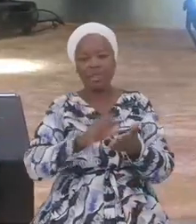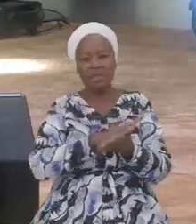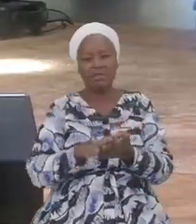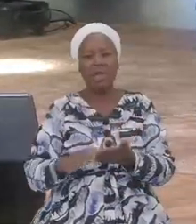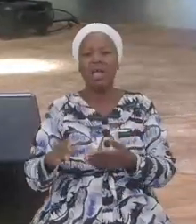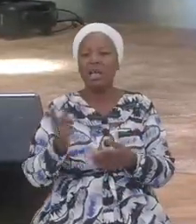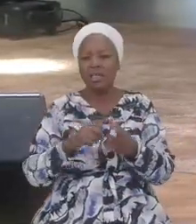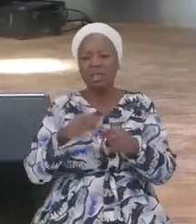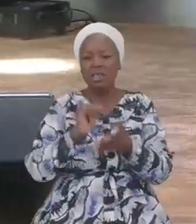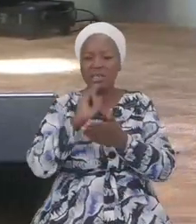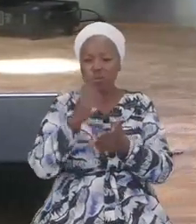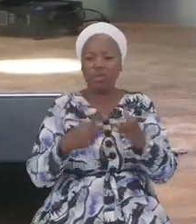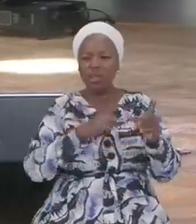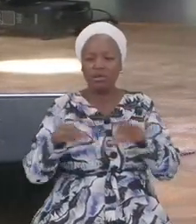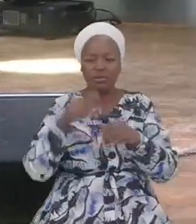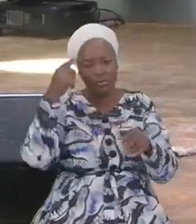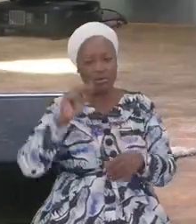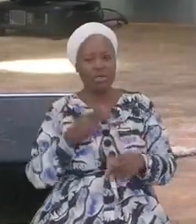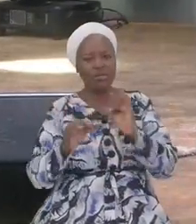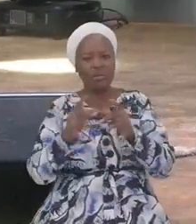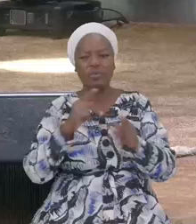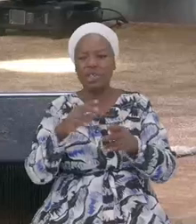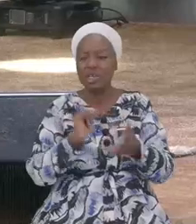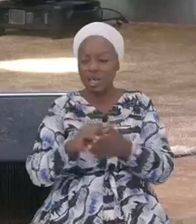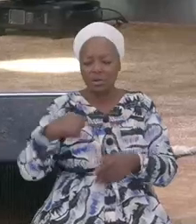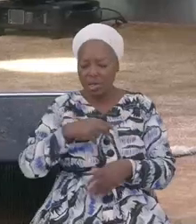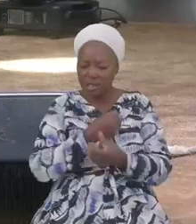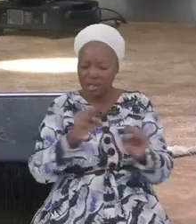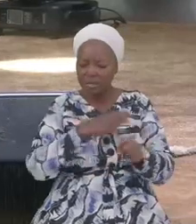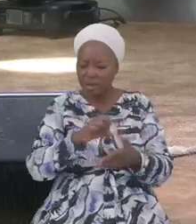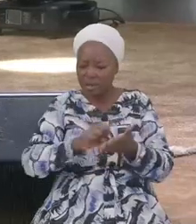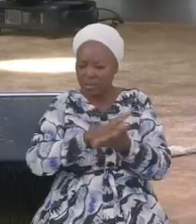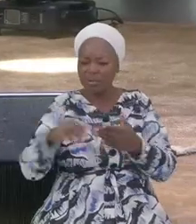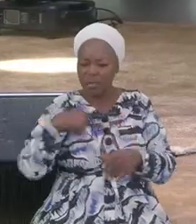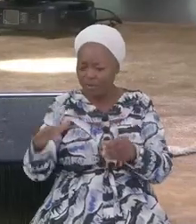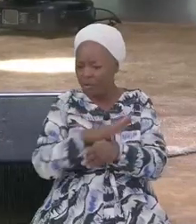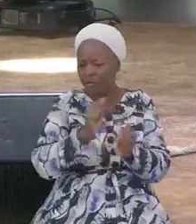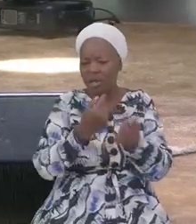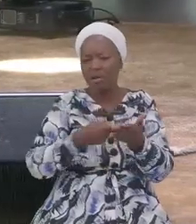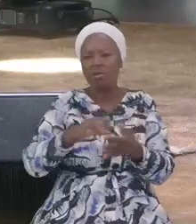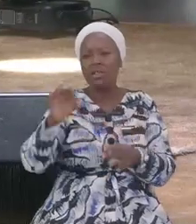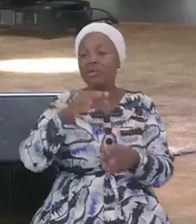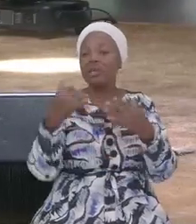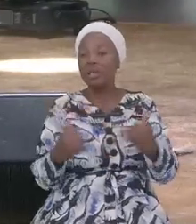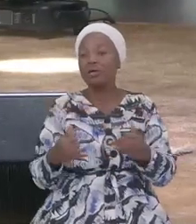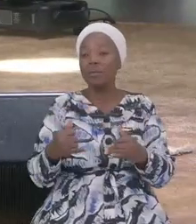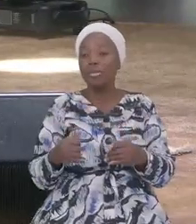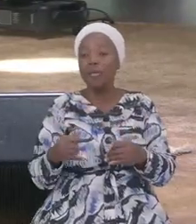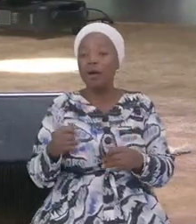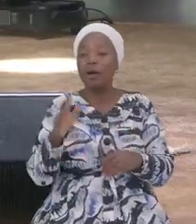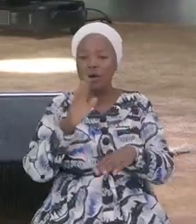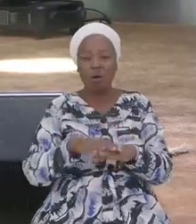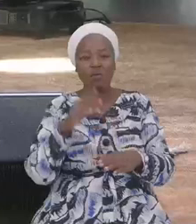sachions. Ces gens disent, nous sommes sauvés, mais nous sommes même remplis du Saint-Esprit. Mais sur quelle